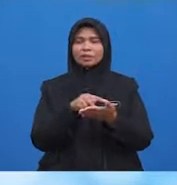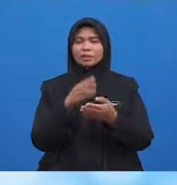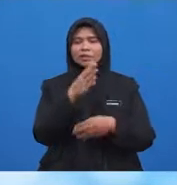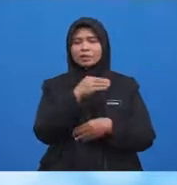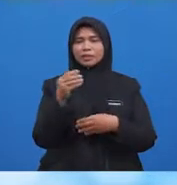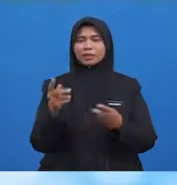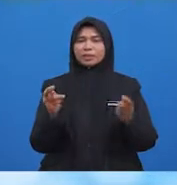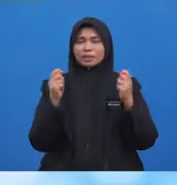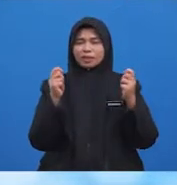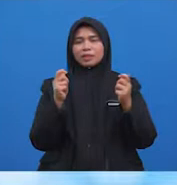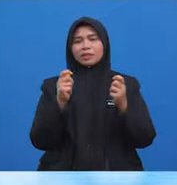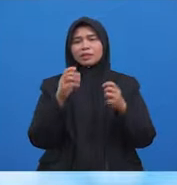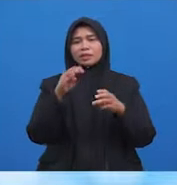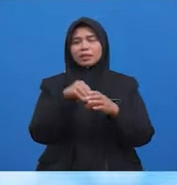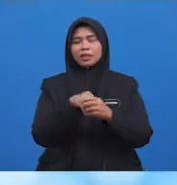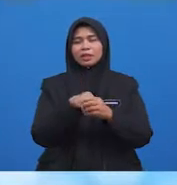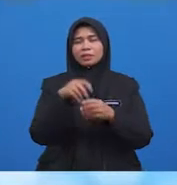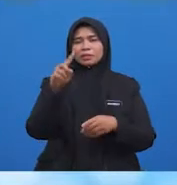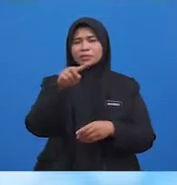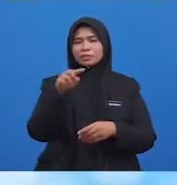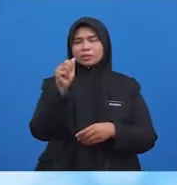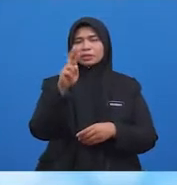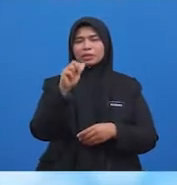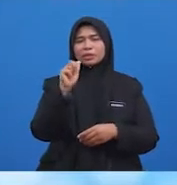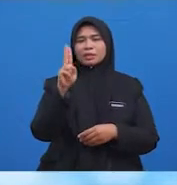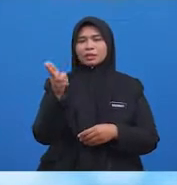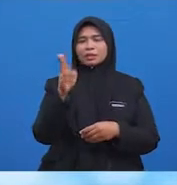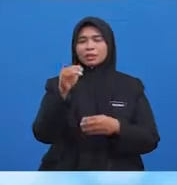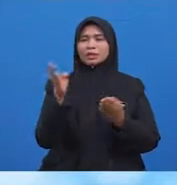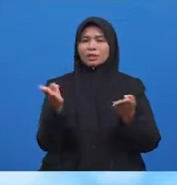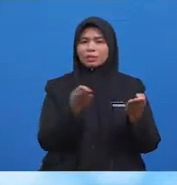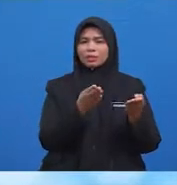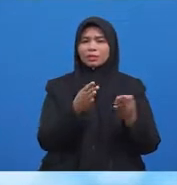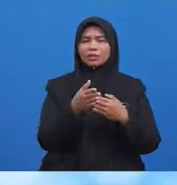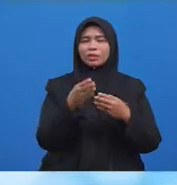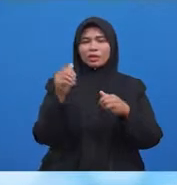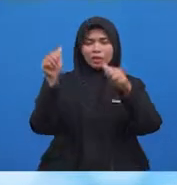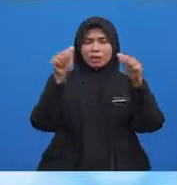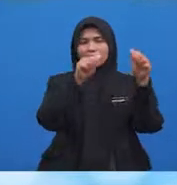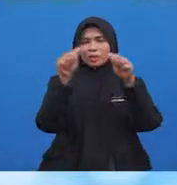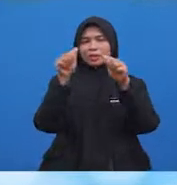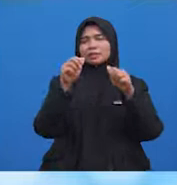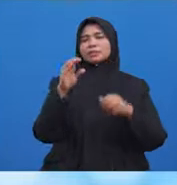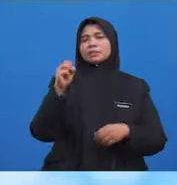dan tenaga dalam darah yang dibawa oleh angin Surya